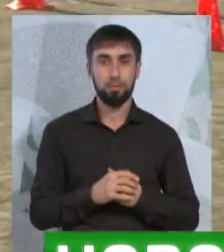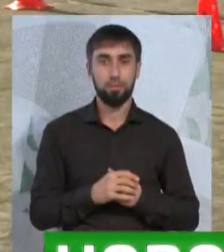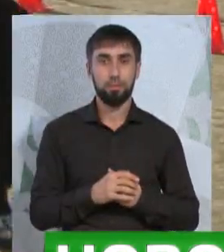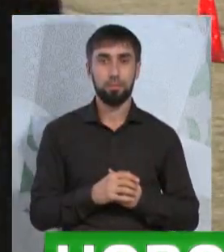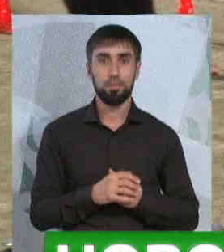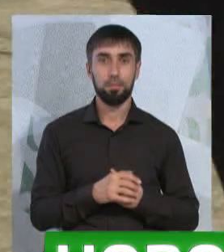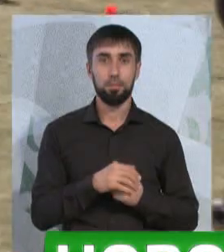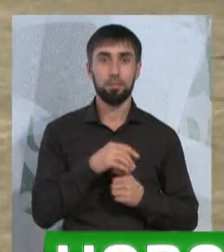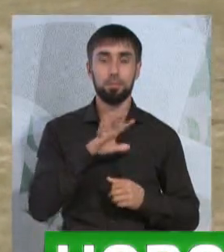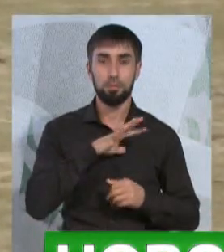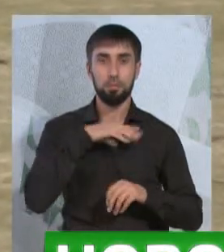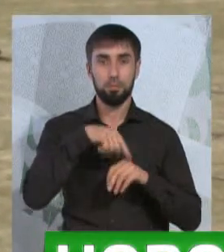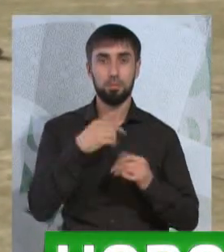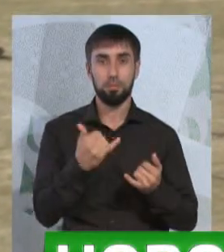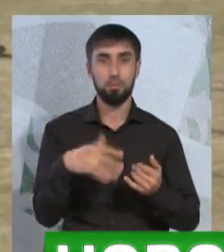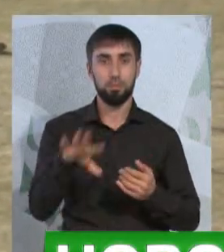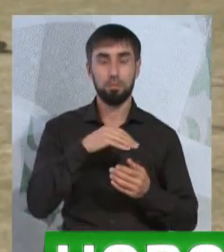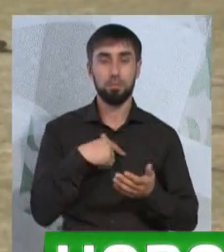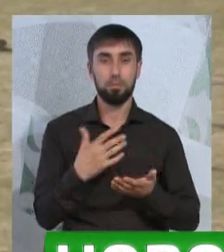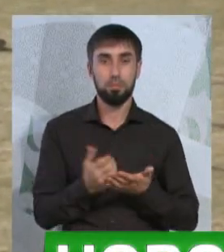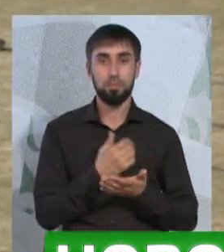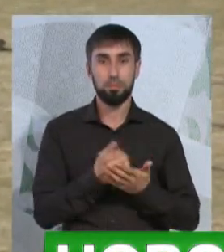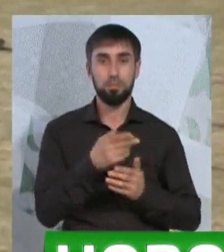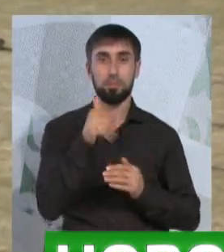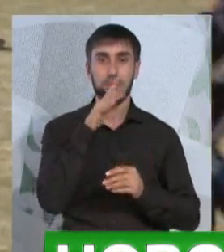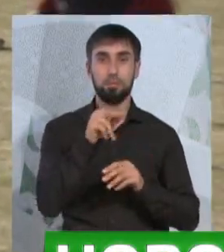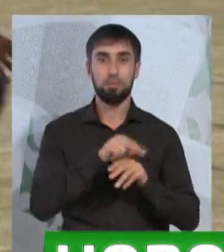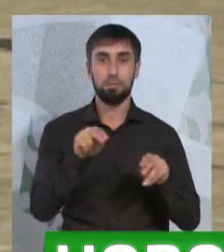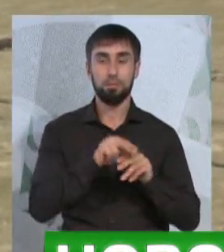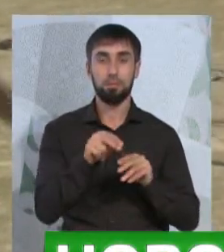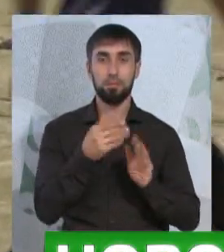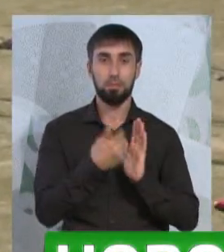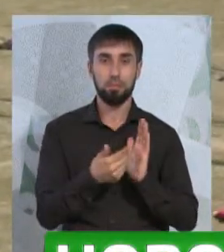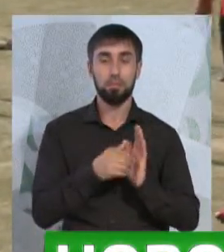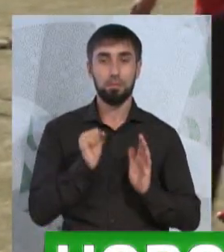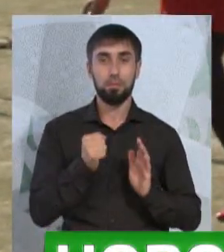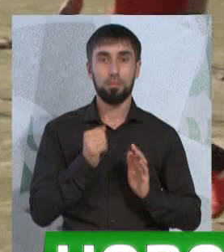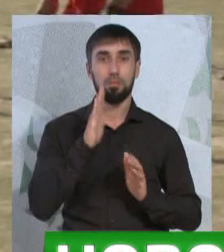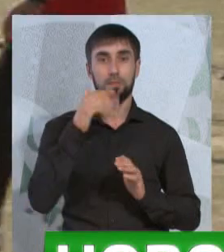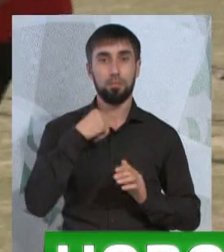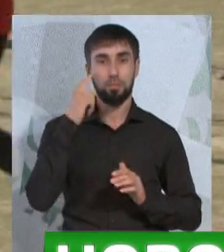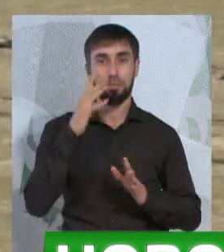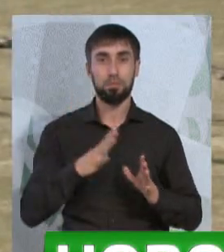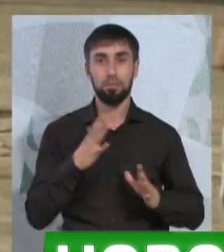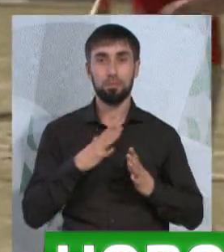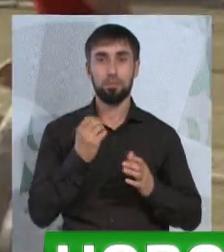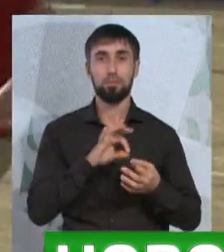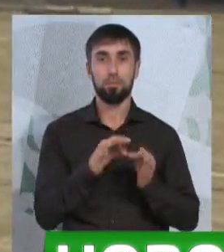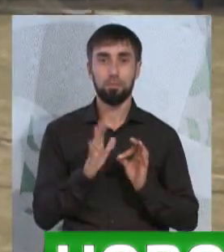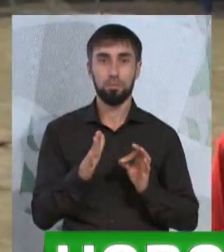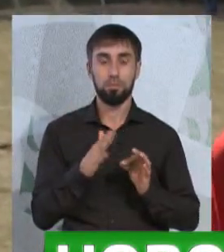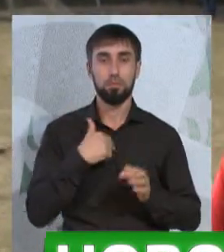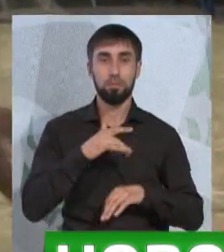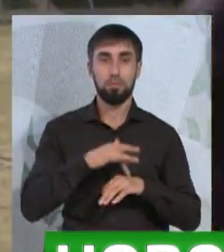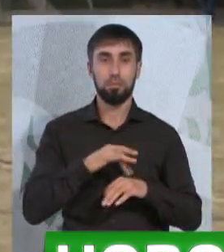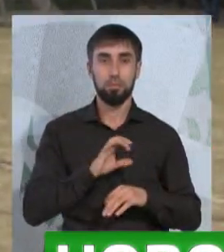На данный момент у меня все получается, что тренер просит, но в будущем, наверное, тренировки будут усложняться. Болельщик